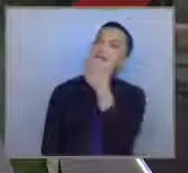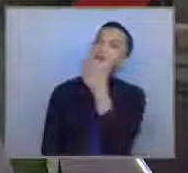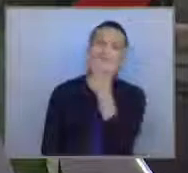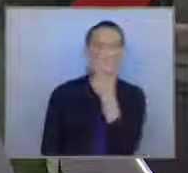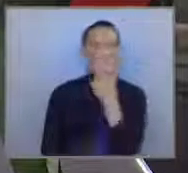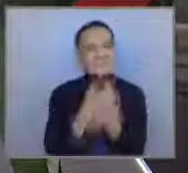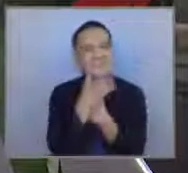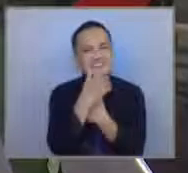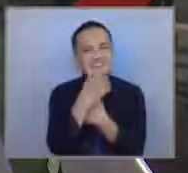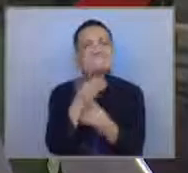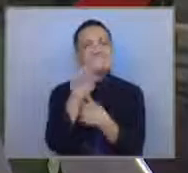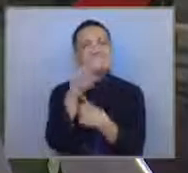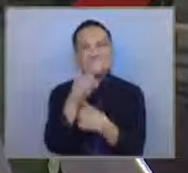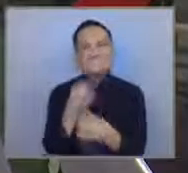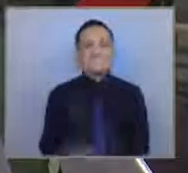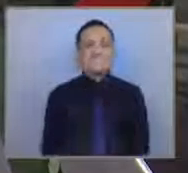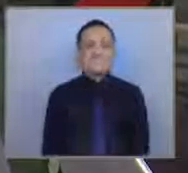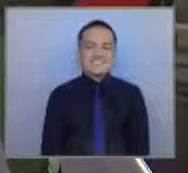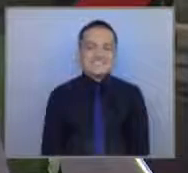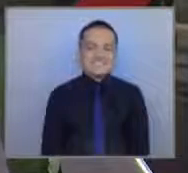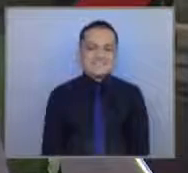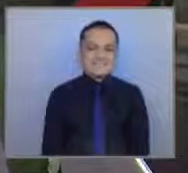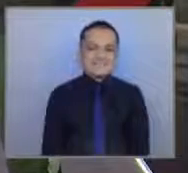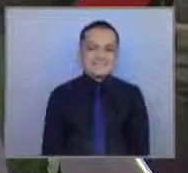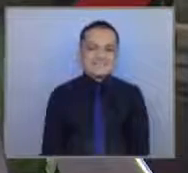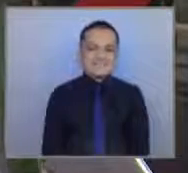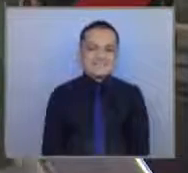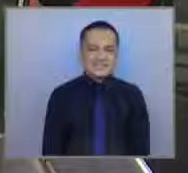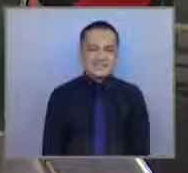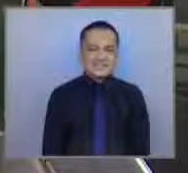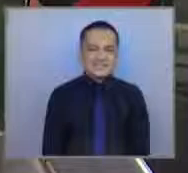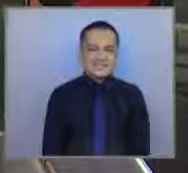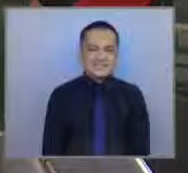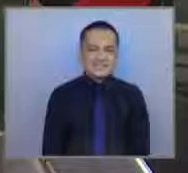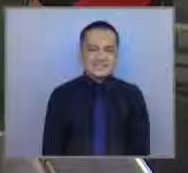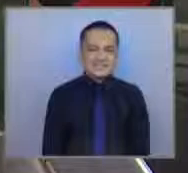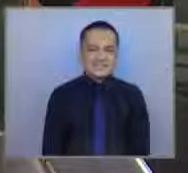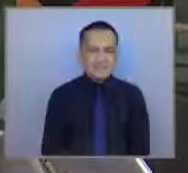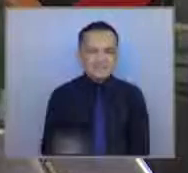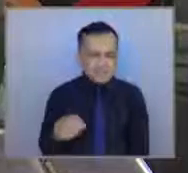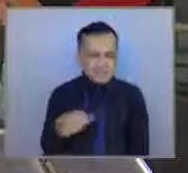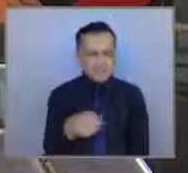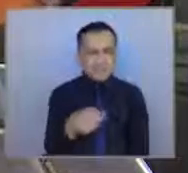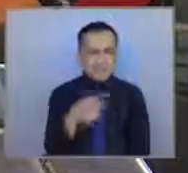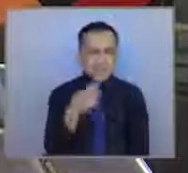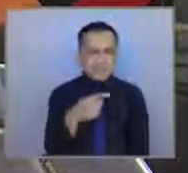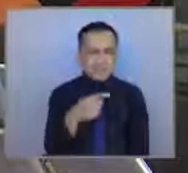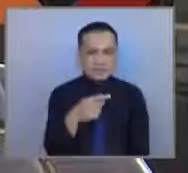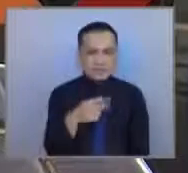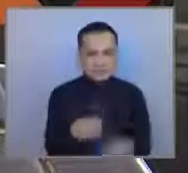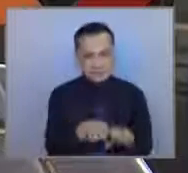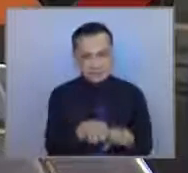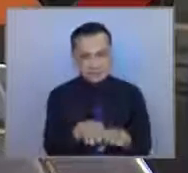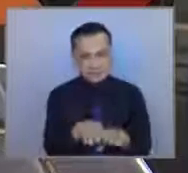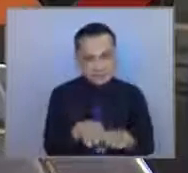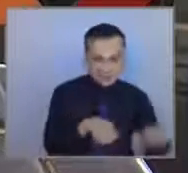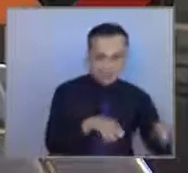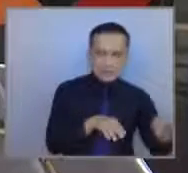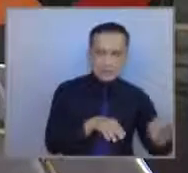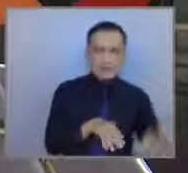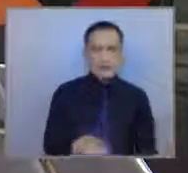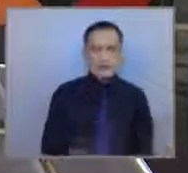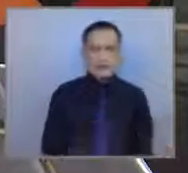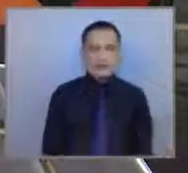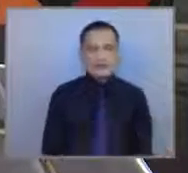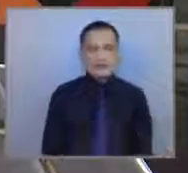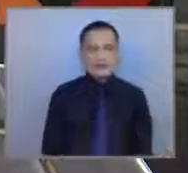Opo. So, pag dito naman po, pag saksak niya, pag stab niya, iilag ka uli, side, tamaan mo yung kamay niya.